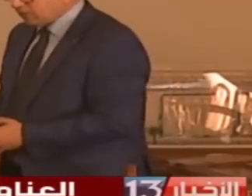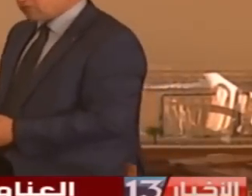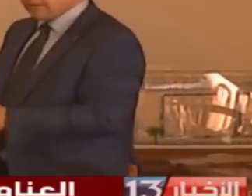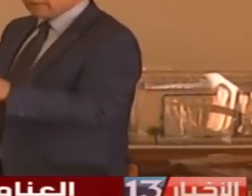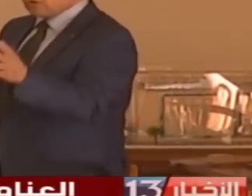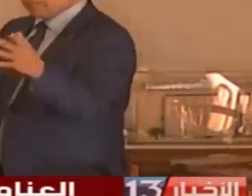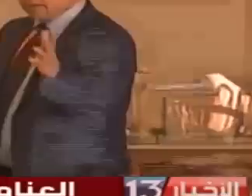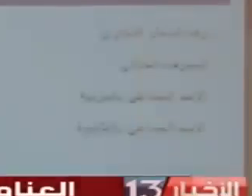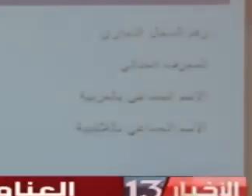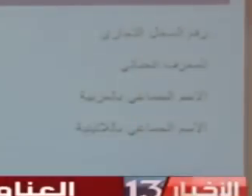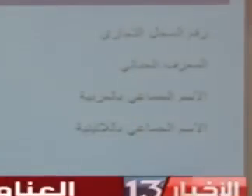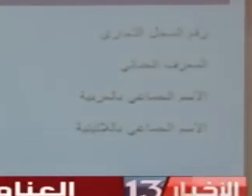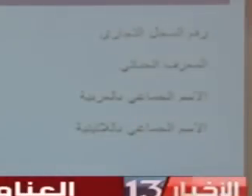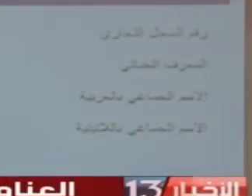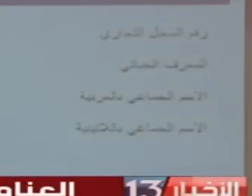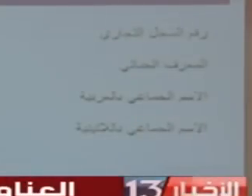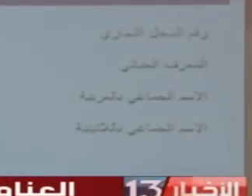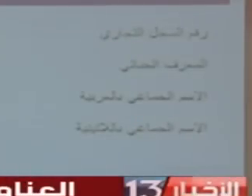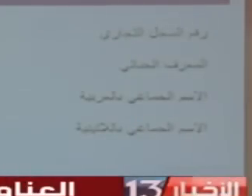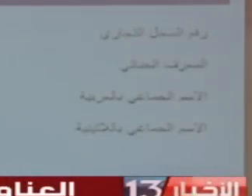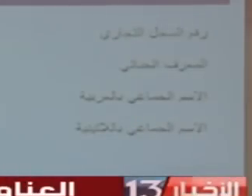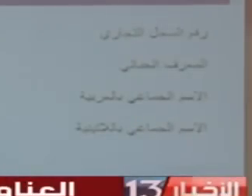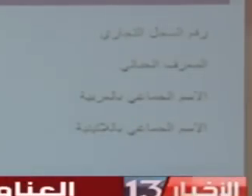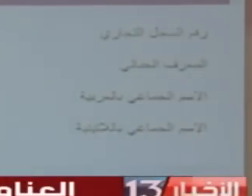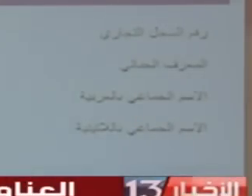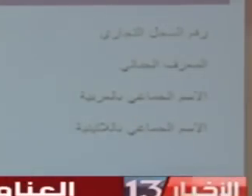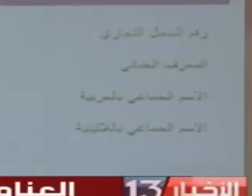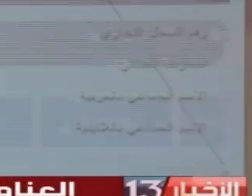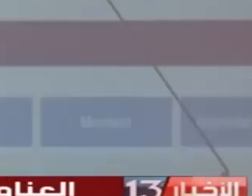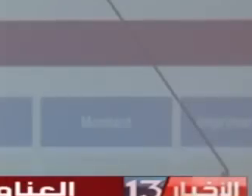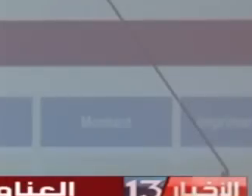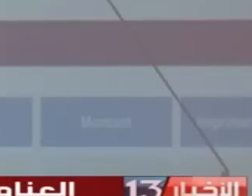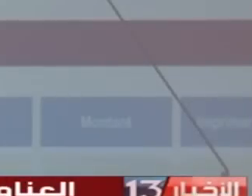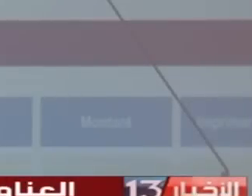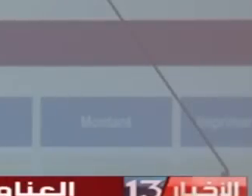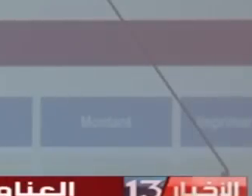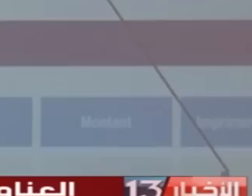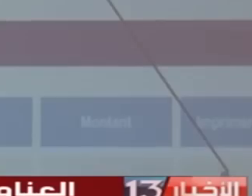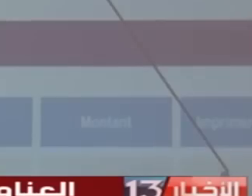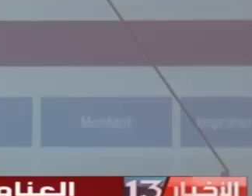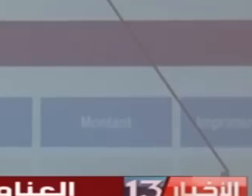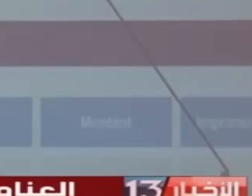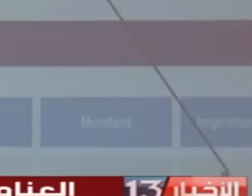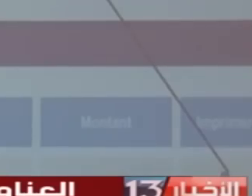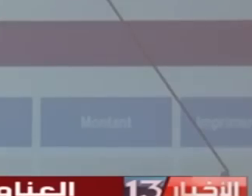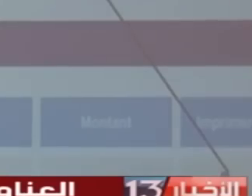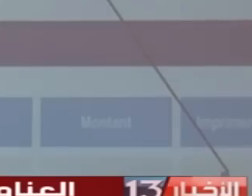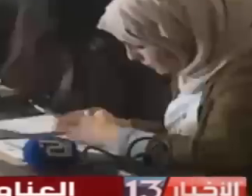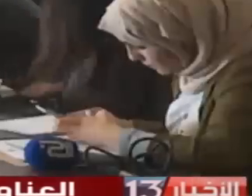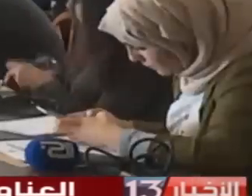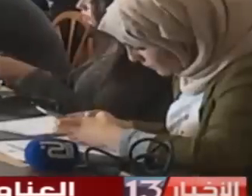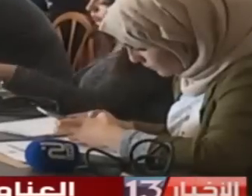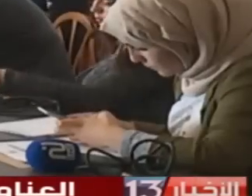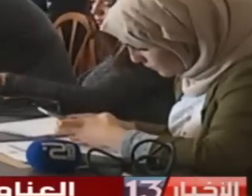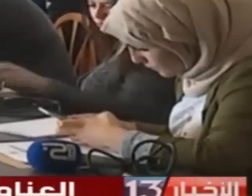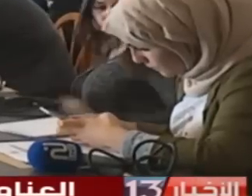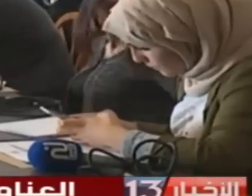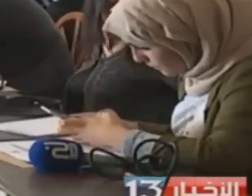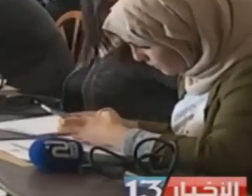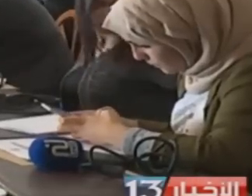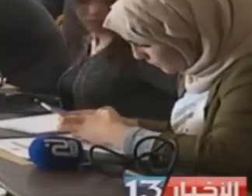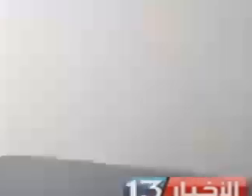السجل التجارى للمؤسسات عن بعد عبر منظومه الكترونيه تؤمن استخلاص معالم التسجيل والتحرير